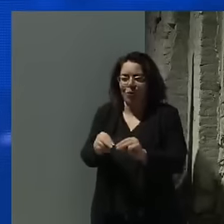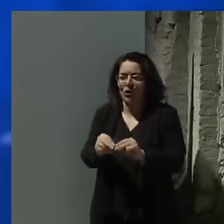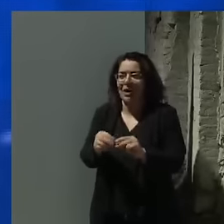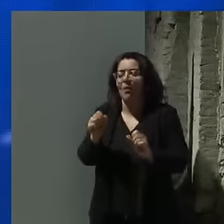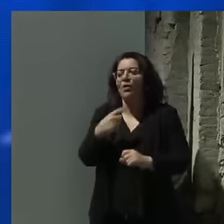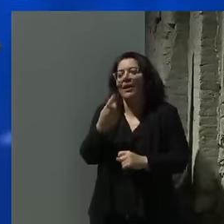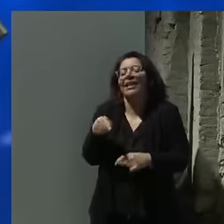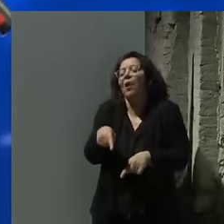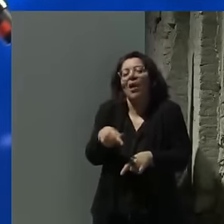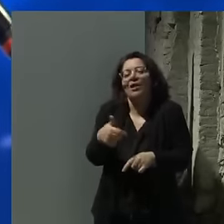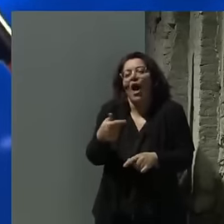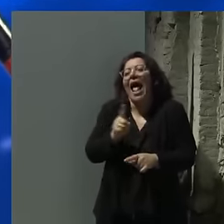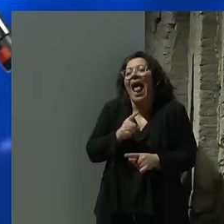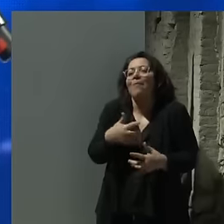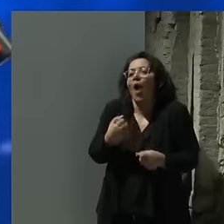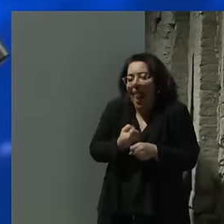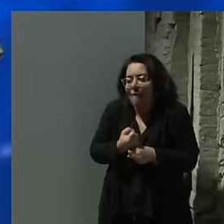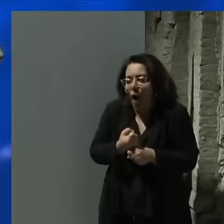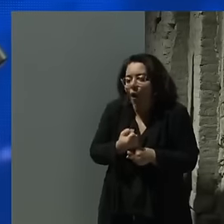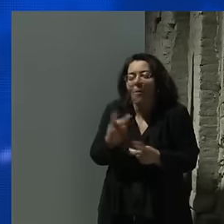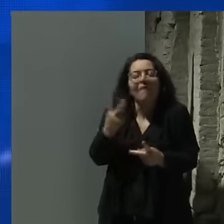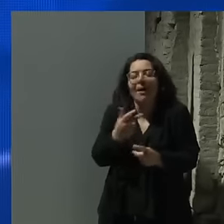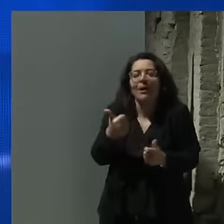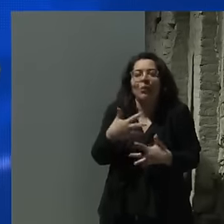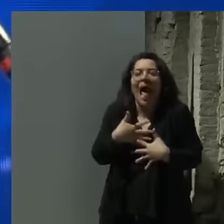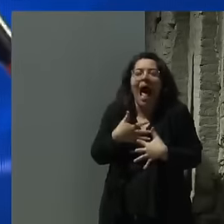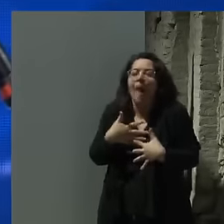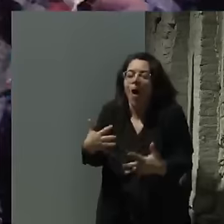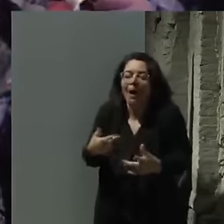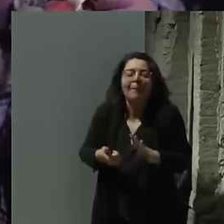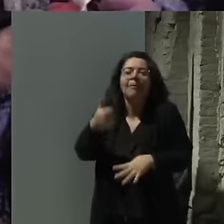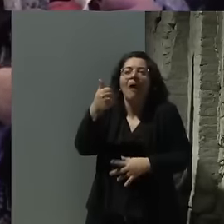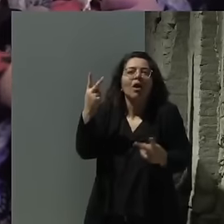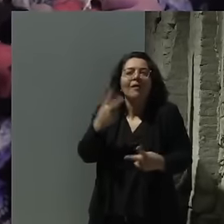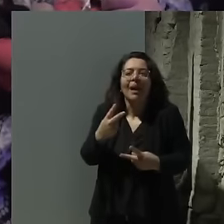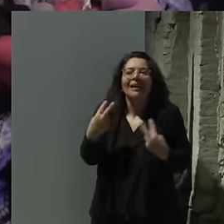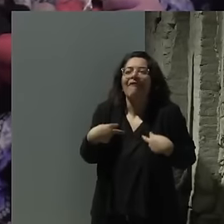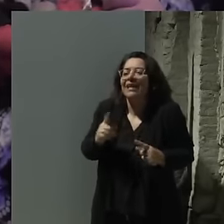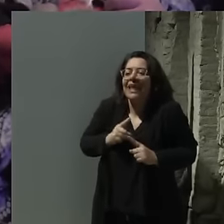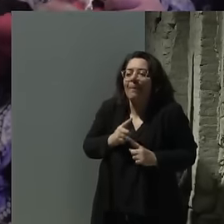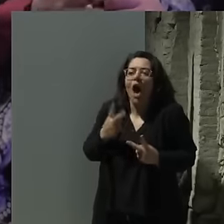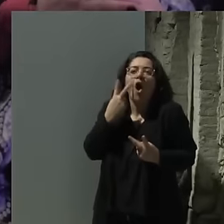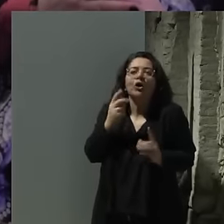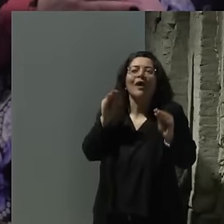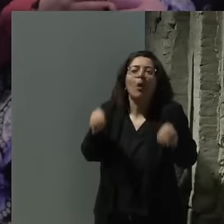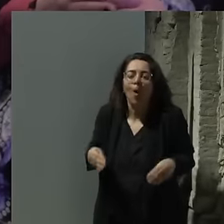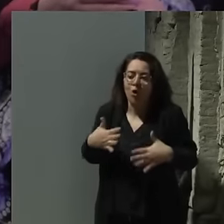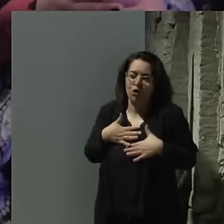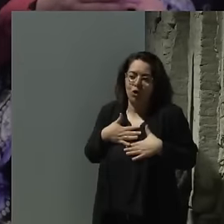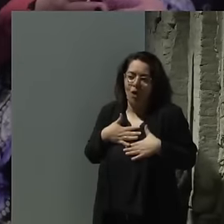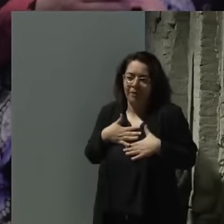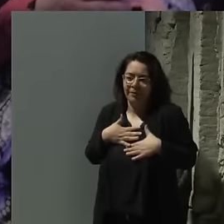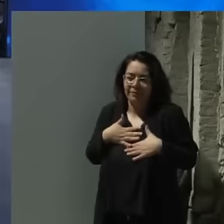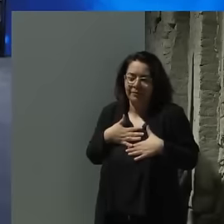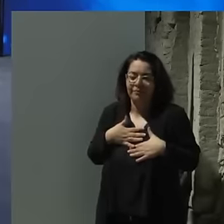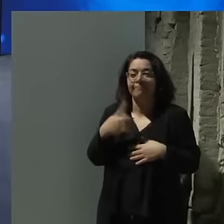lavoro, perché è una cosa che amo profondamente. Per la prima volta in vita mia mi sono ritrovato a fare una cosa che mi ha dato il mio posto nel mondo. Lui è